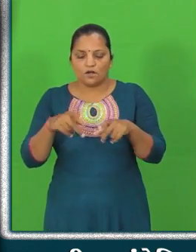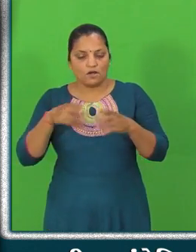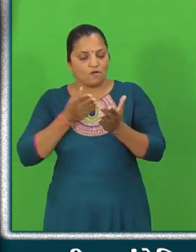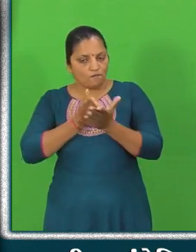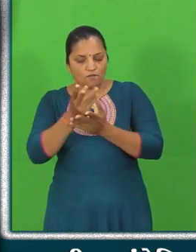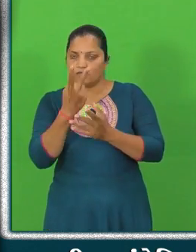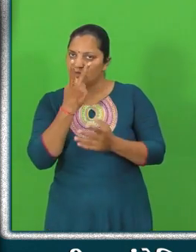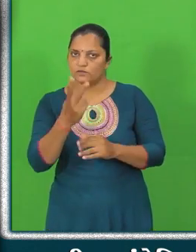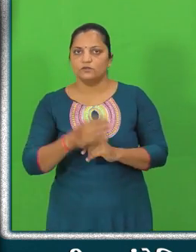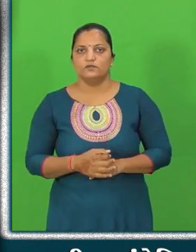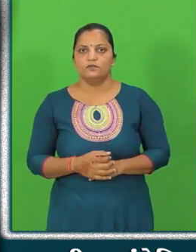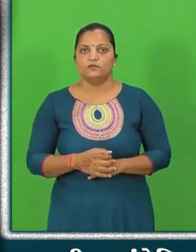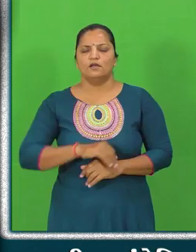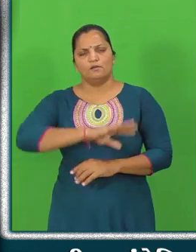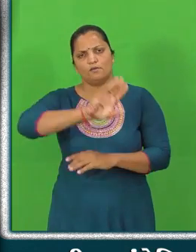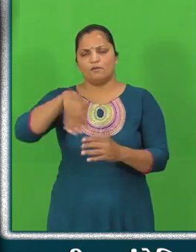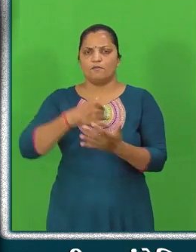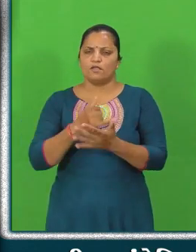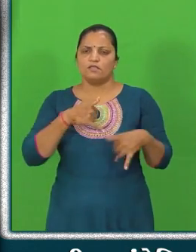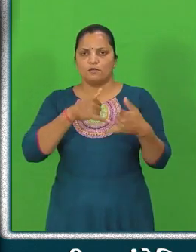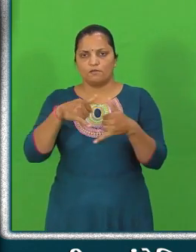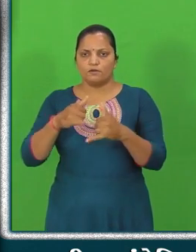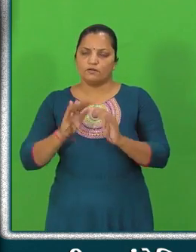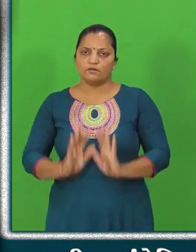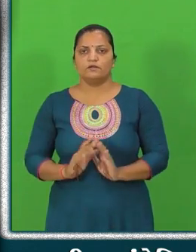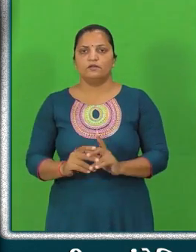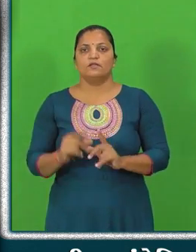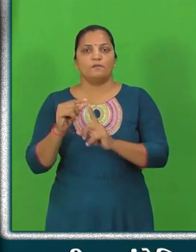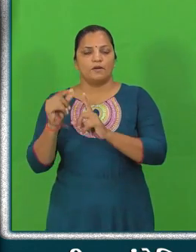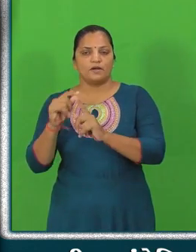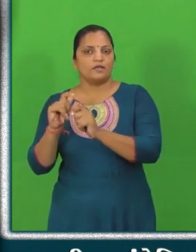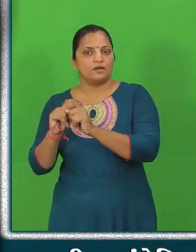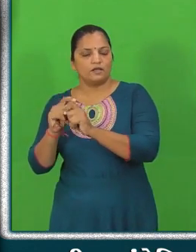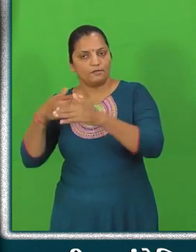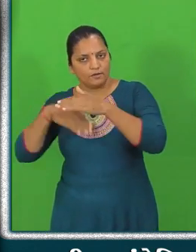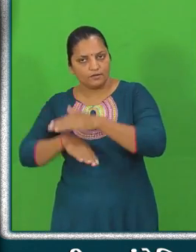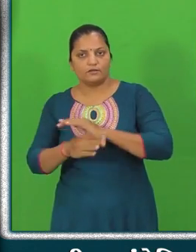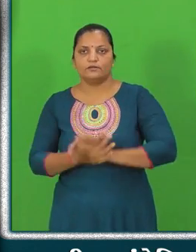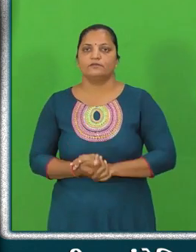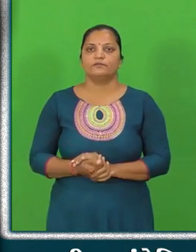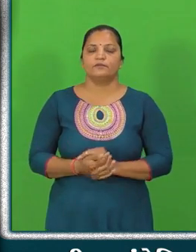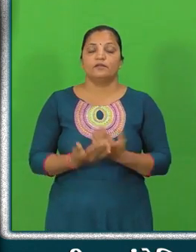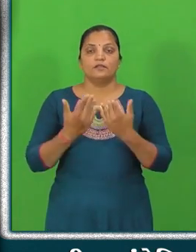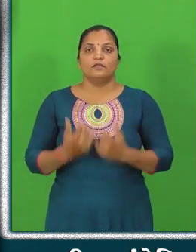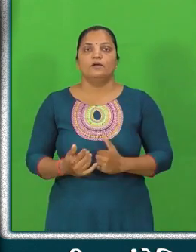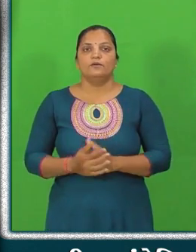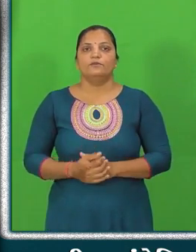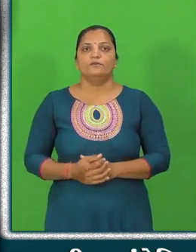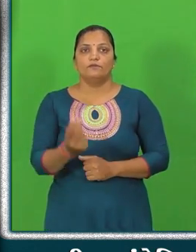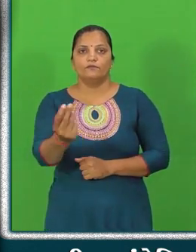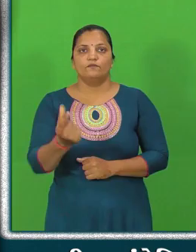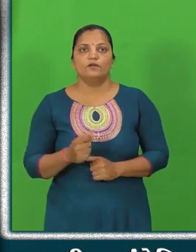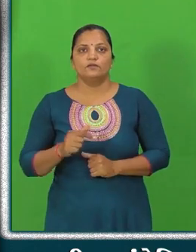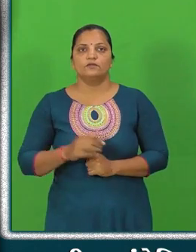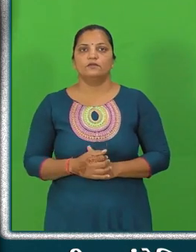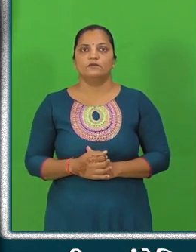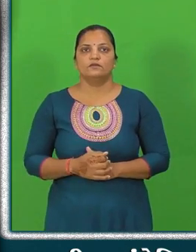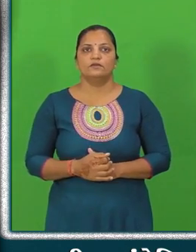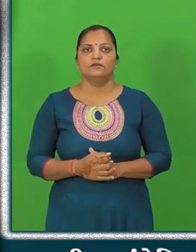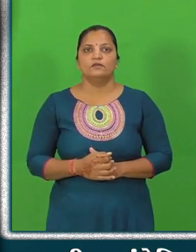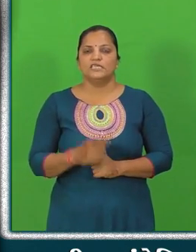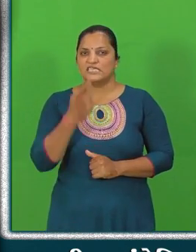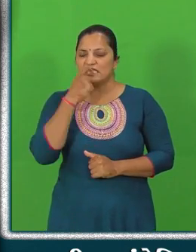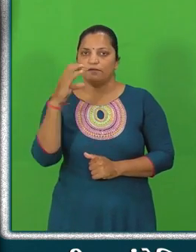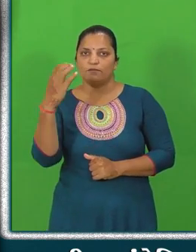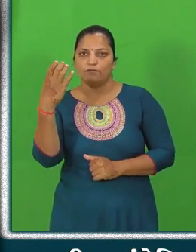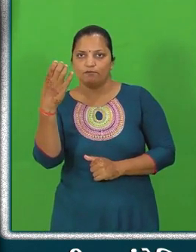કરીએ, જેની અંદર આપણા બધા પ્રેક્ટિકલ પણ આવી જાય. ઓકે, ચલો હવે ઝડપથી આપણે જોઈએ કે